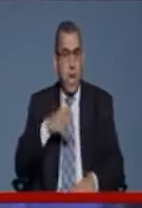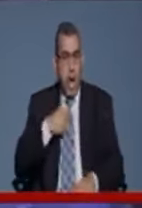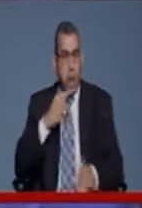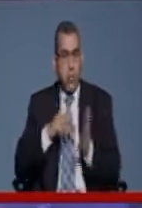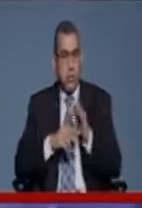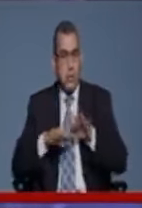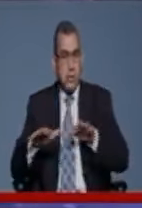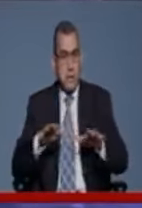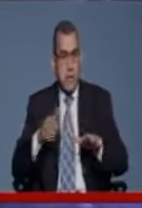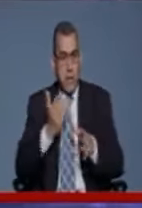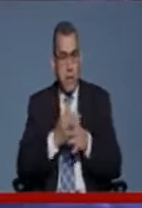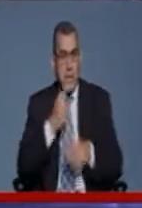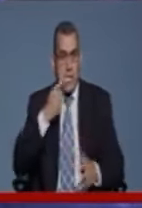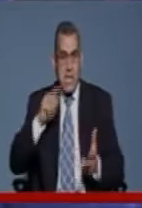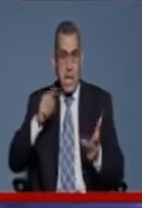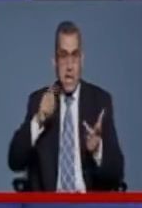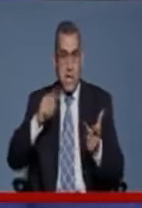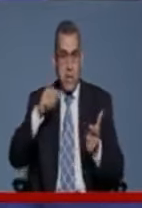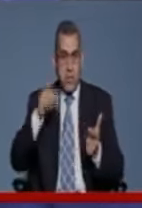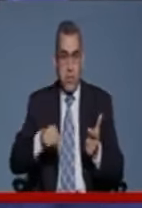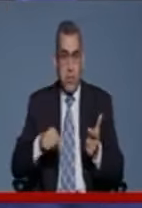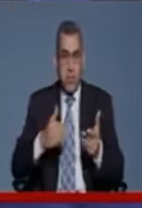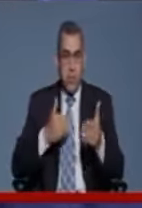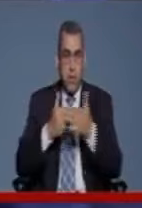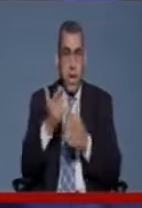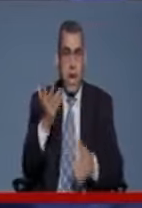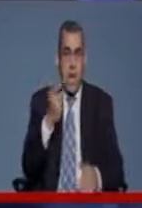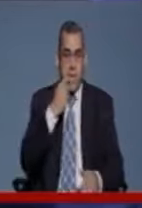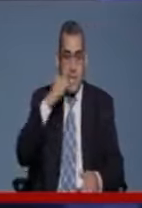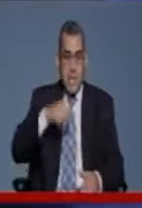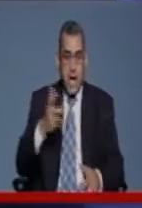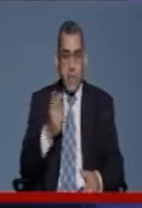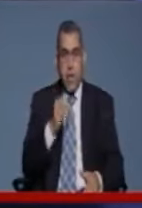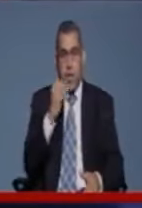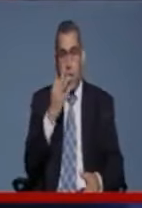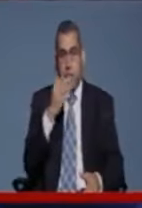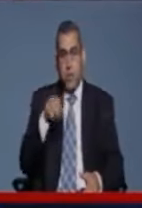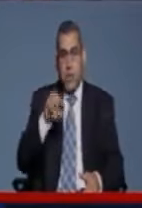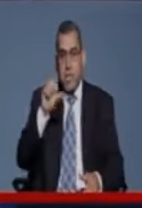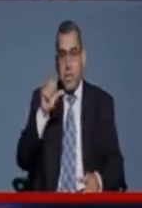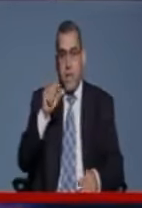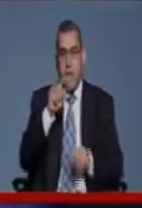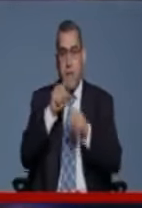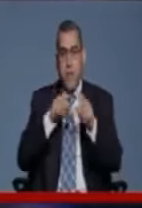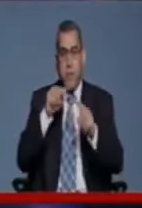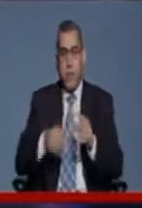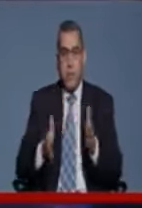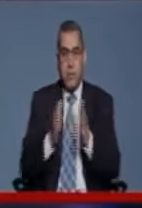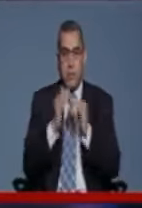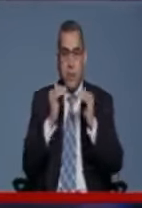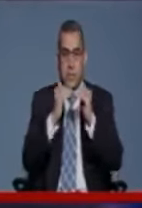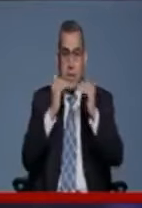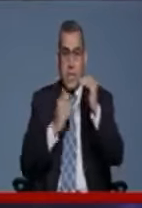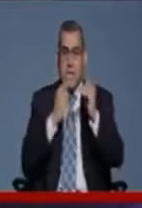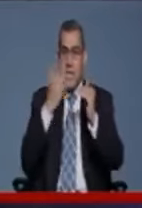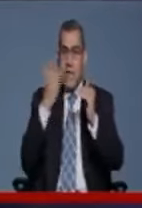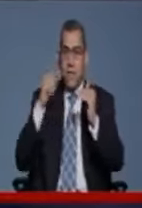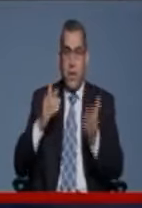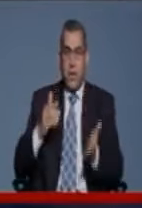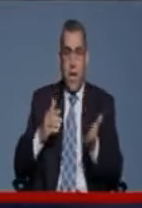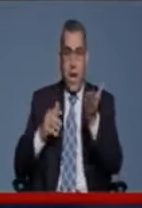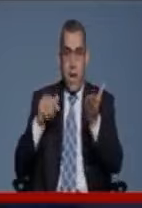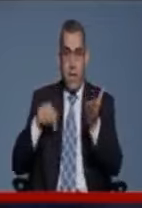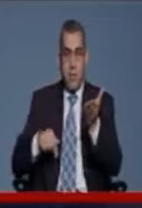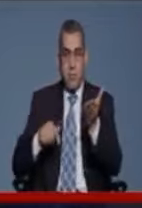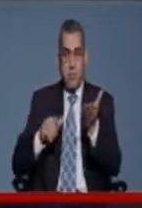للإحصائيات السنوية، والتي بلغت هذا العام 13.9% مقارنة بالعام السابق،